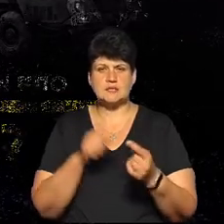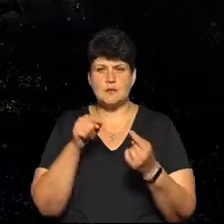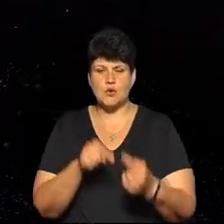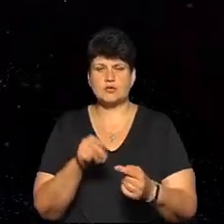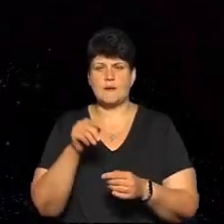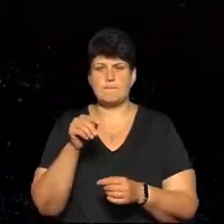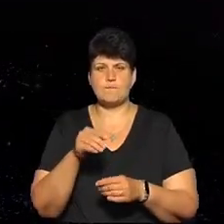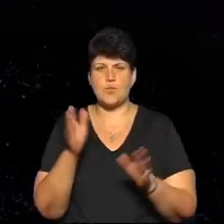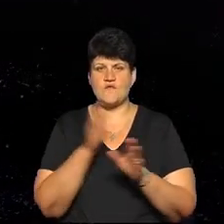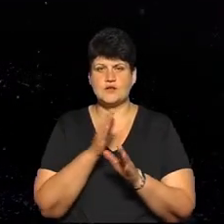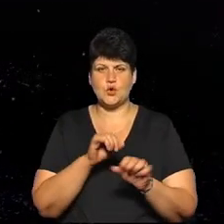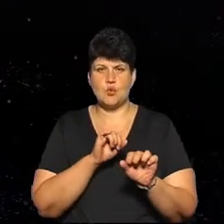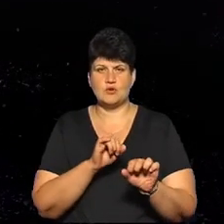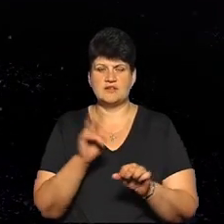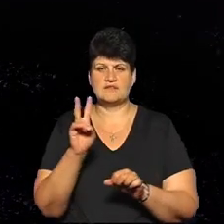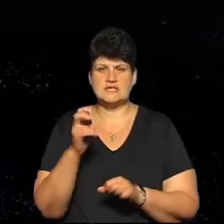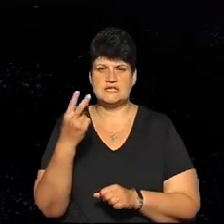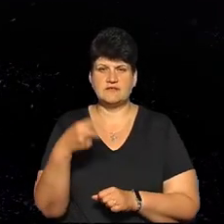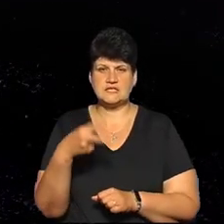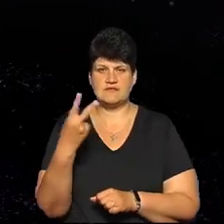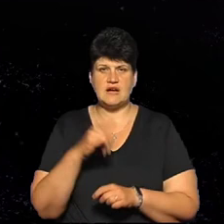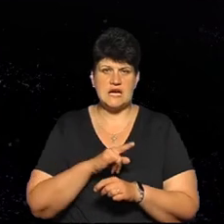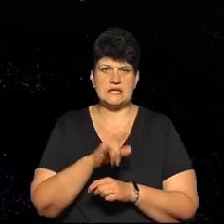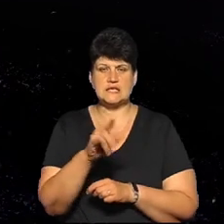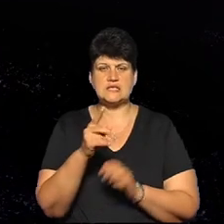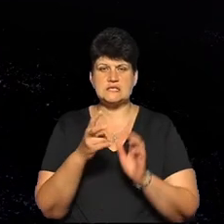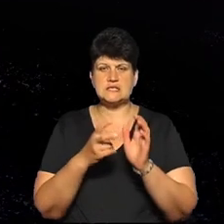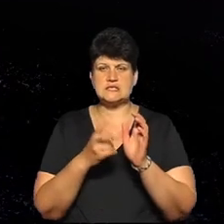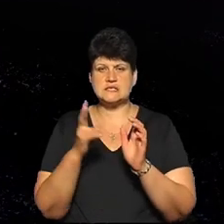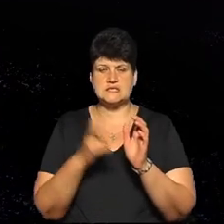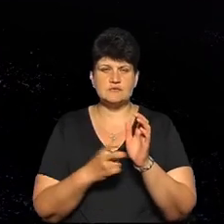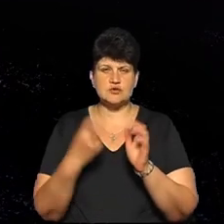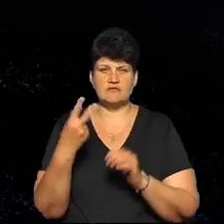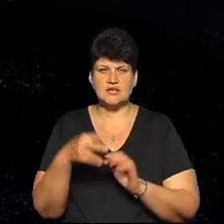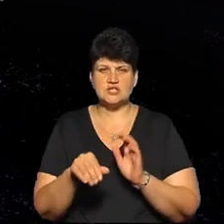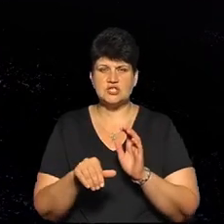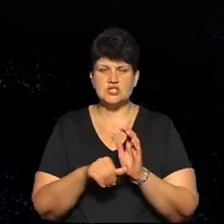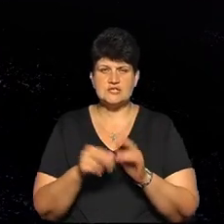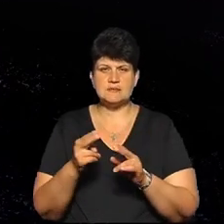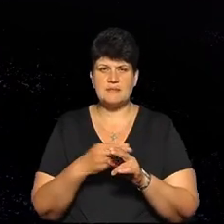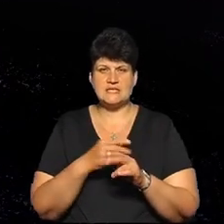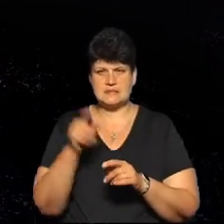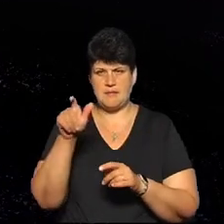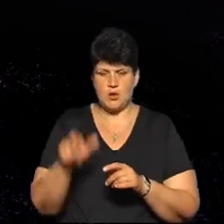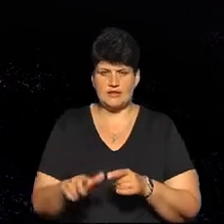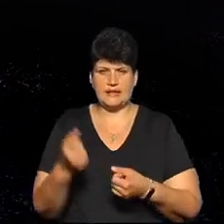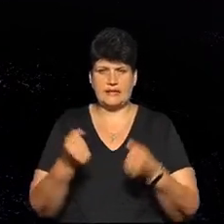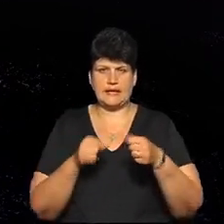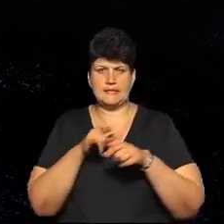оборони, 222 літаки, 726 безпілотних літальних апаратів, 190